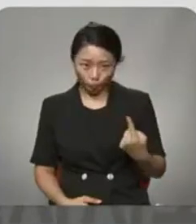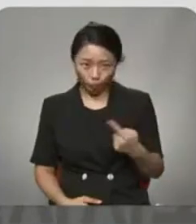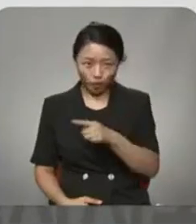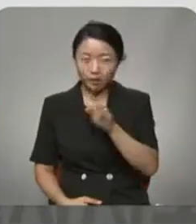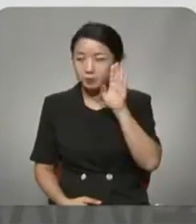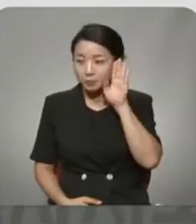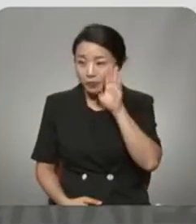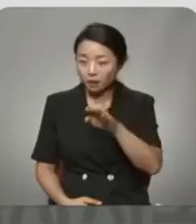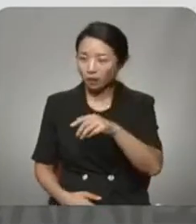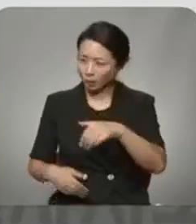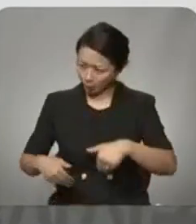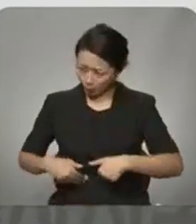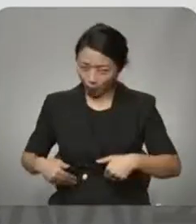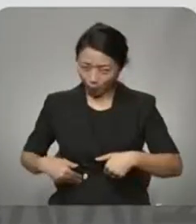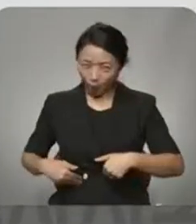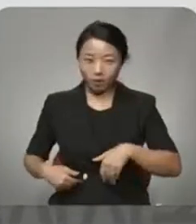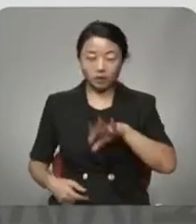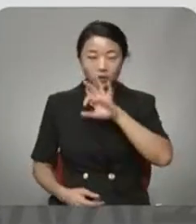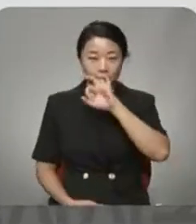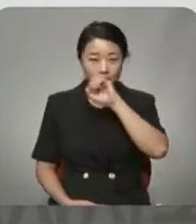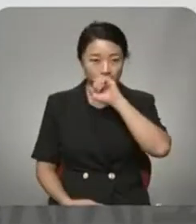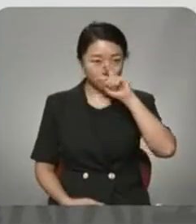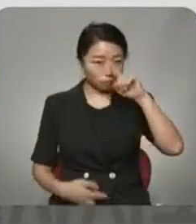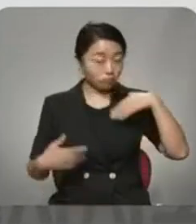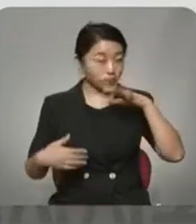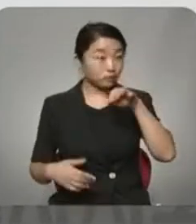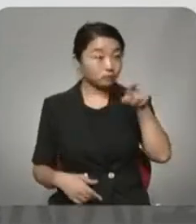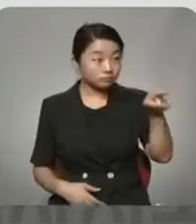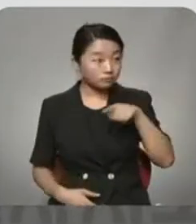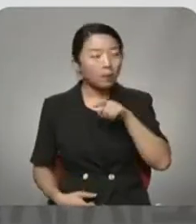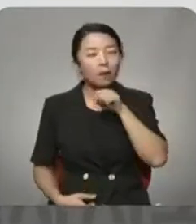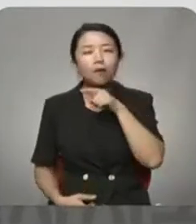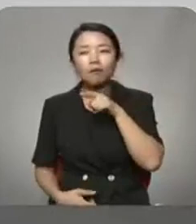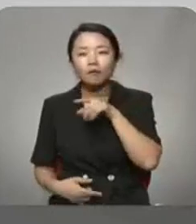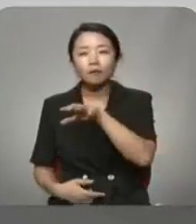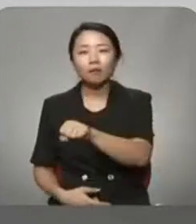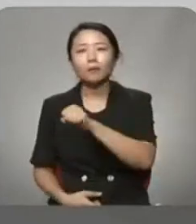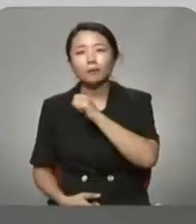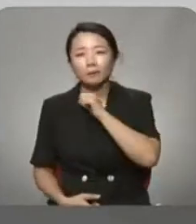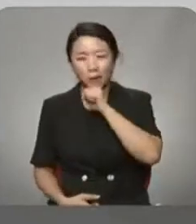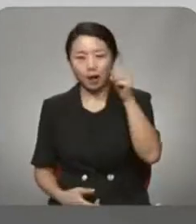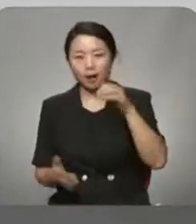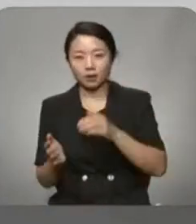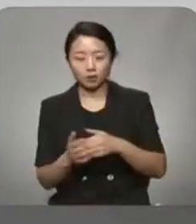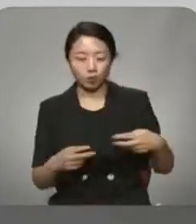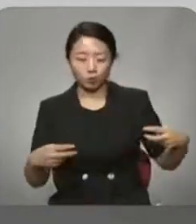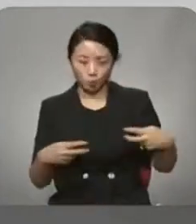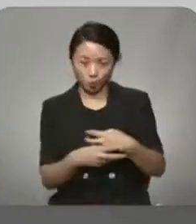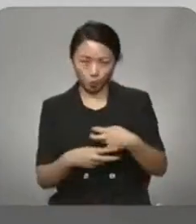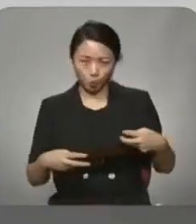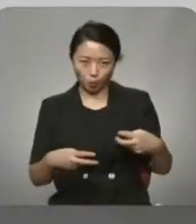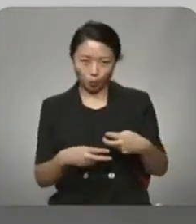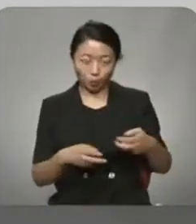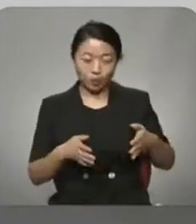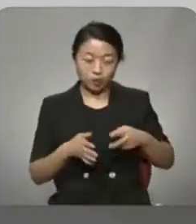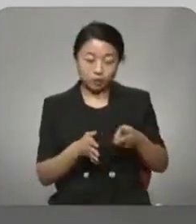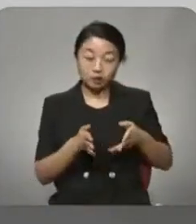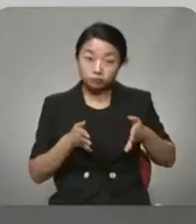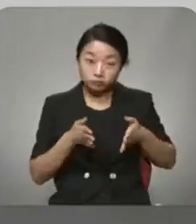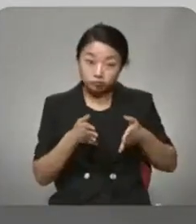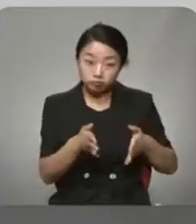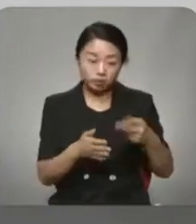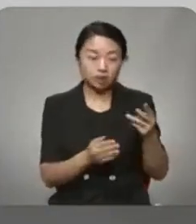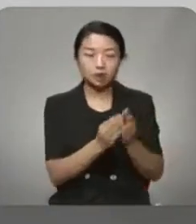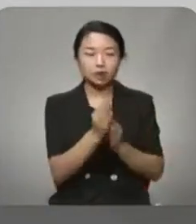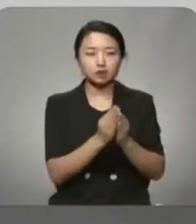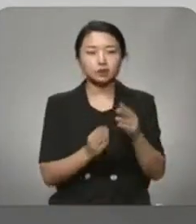등의 미래 산업 국비 확보를 위해서 노력을 하였습니다. 도로와 철도 등 대형 SOC 분야에선